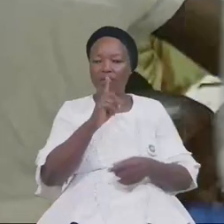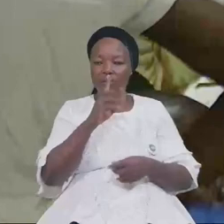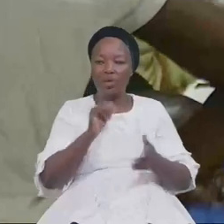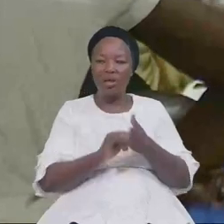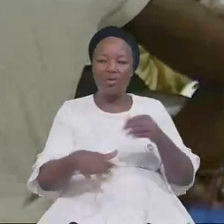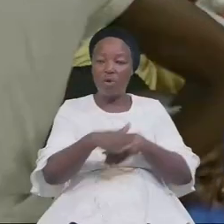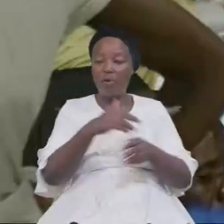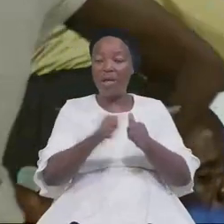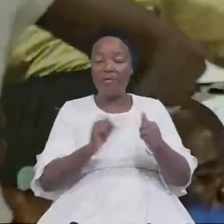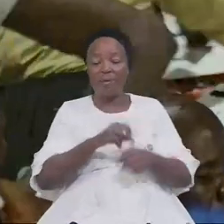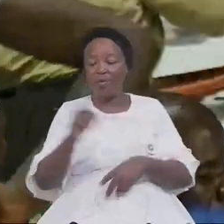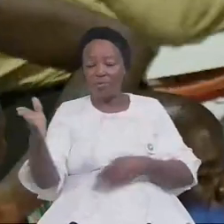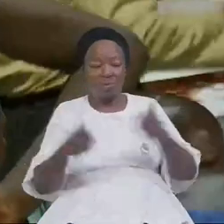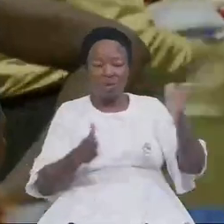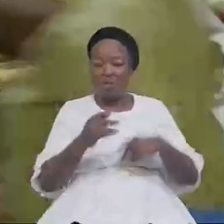témoignage.